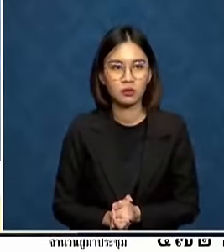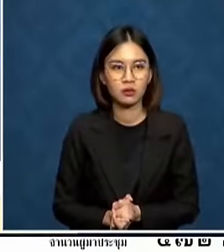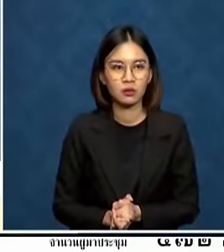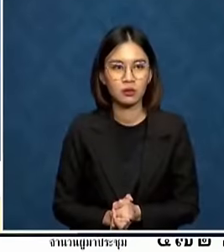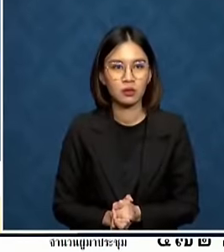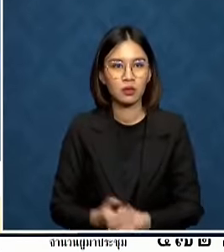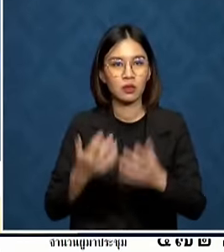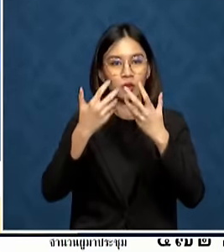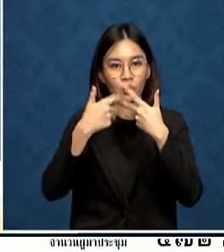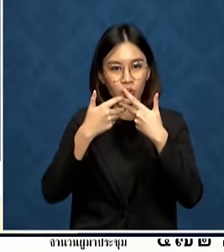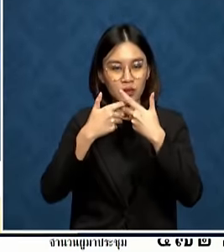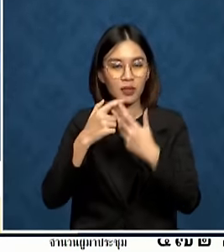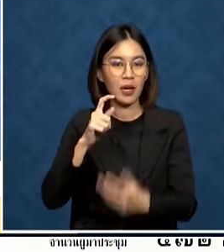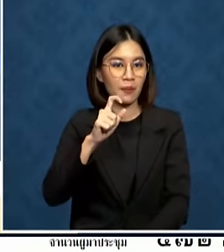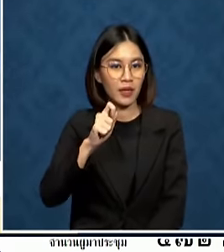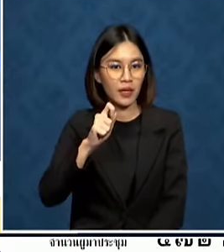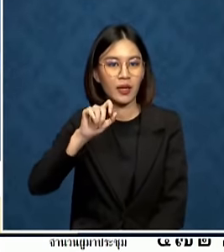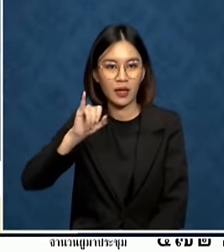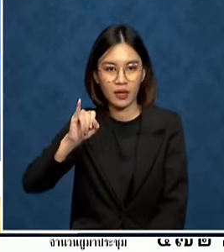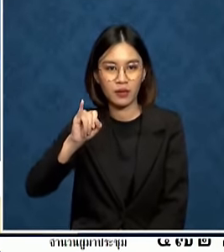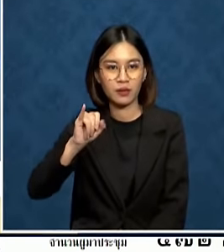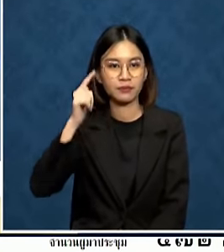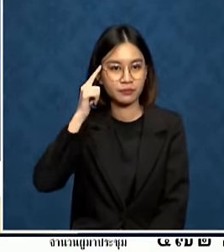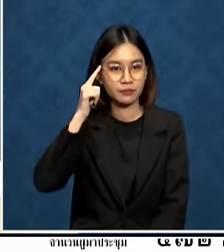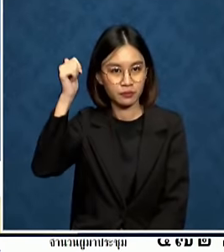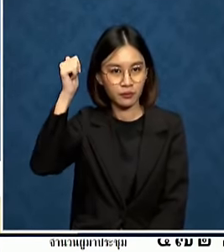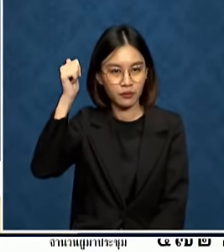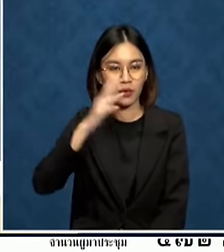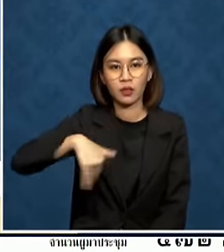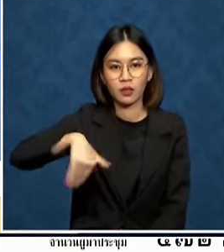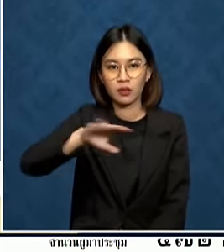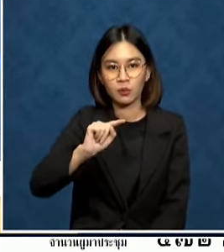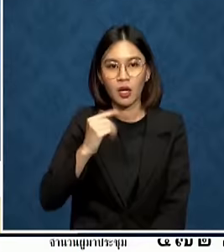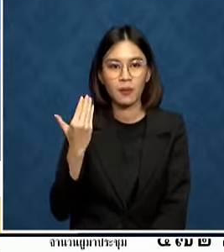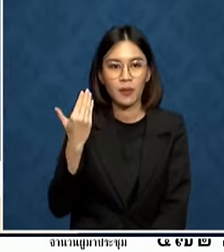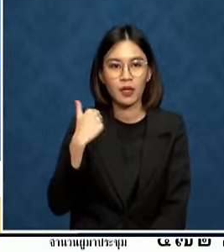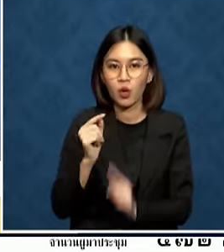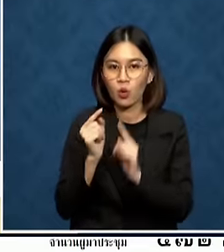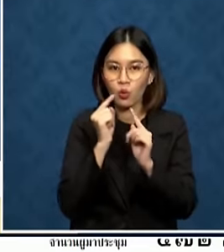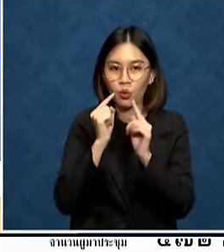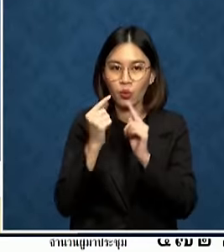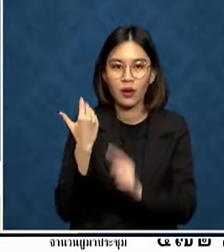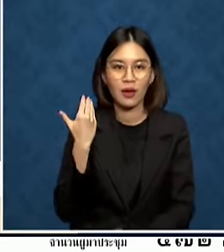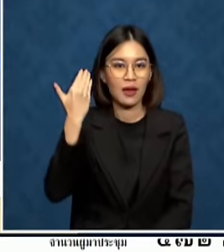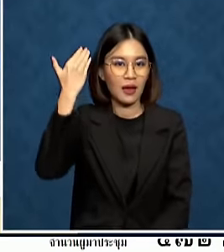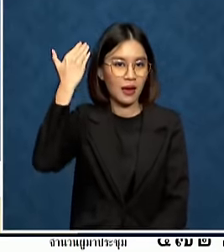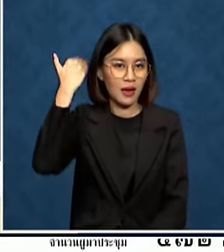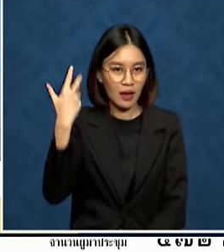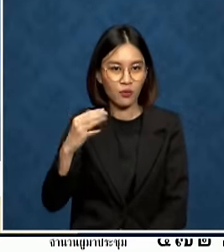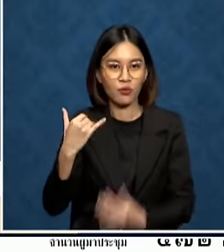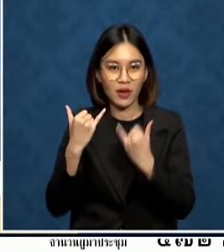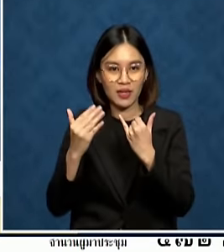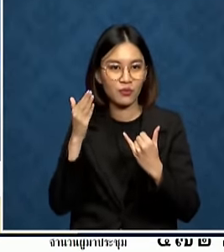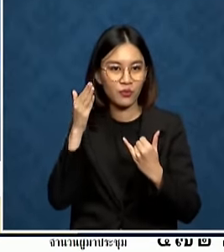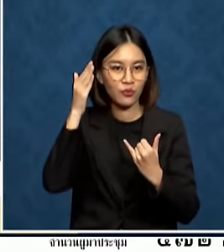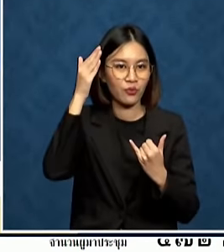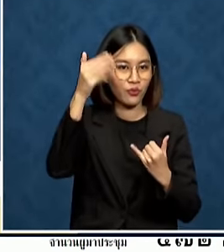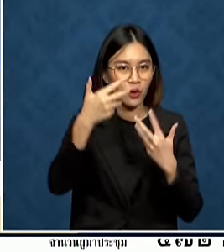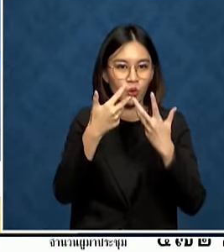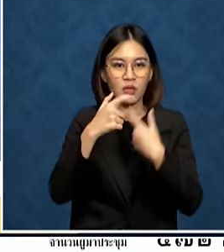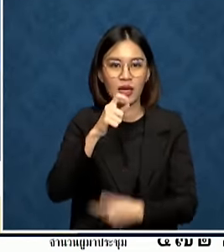อุตสาหกรรมปัญญาประดิษฐ์ที่เรียกสั้นๆว่า AIทุกท่านครับเมื่อกี้เราคุยเรื่องอิไปแล้วคราวนี้มาคุยเรื่องอุตสาหกรรมใหม่ๆอย่างอุตสาหกรรม AIนะ